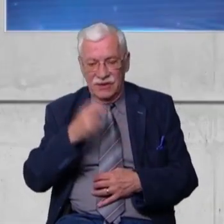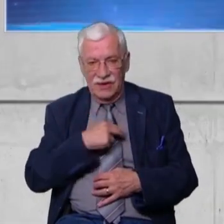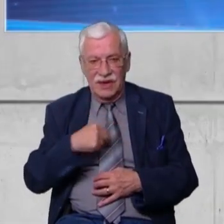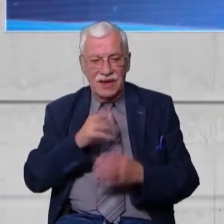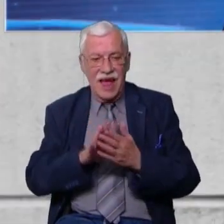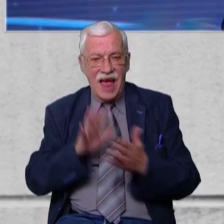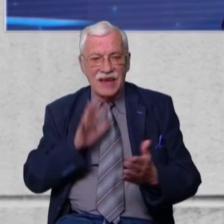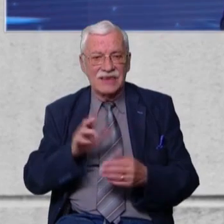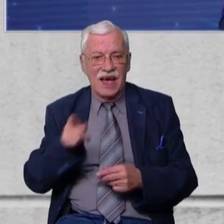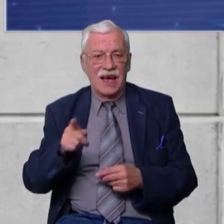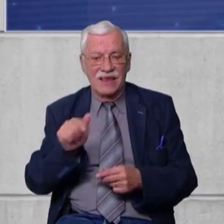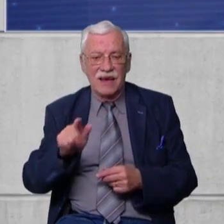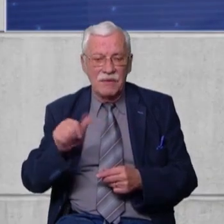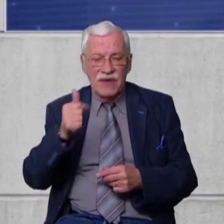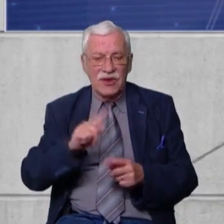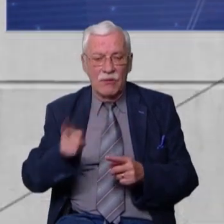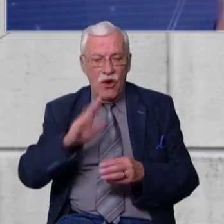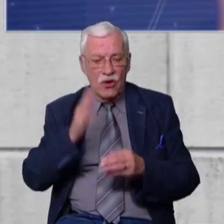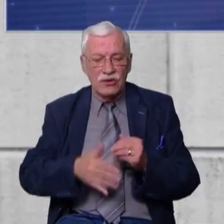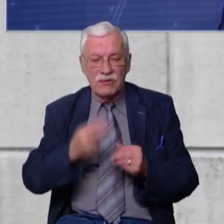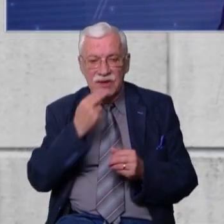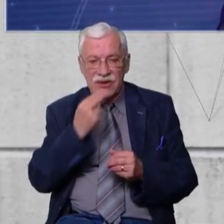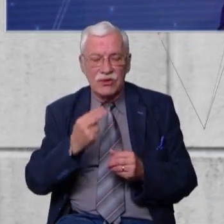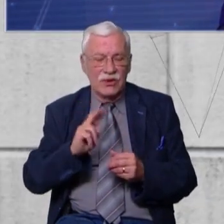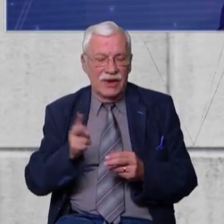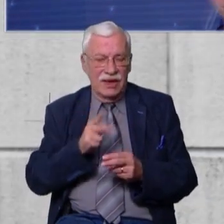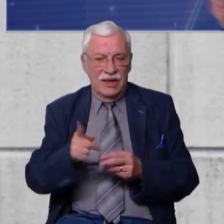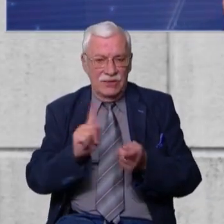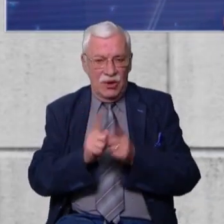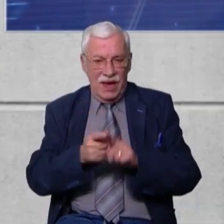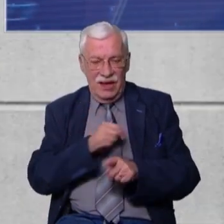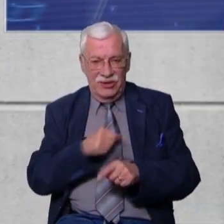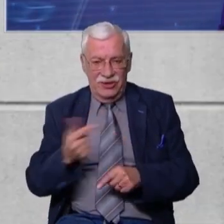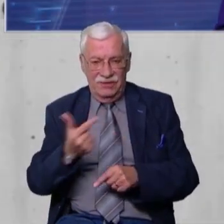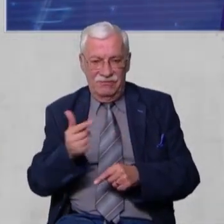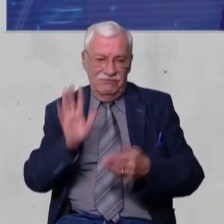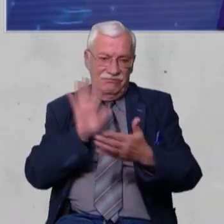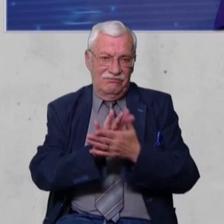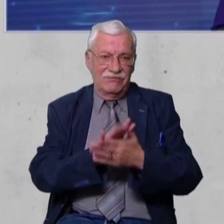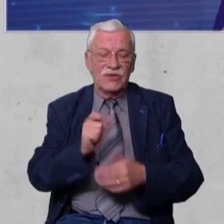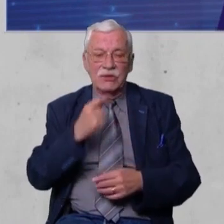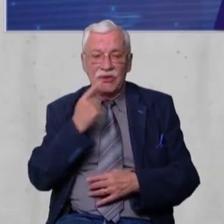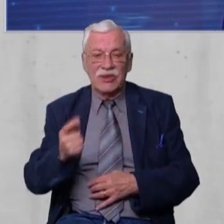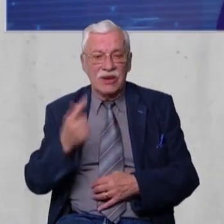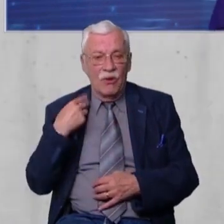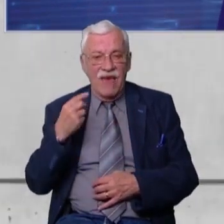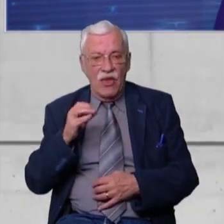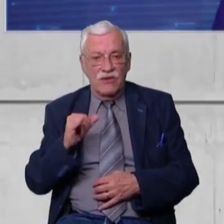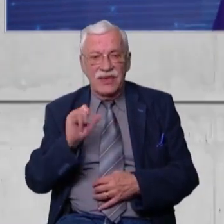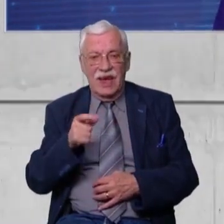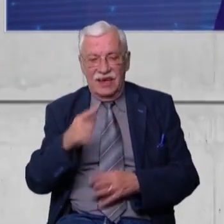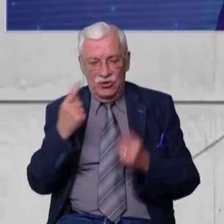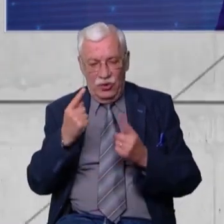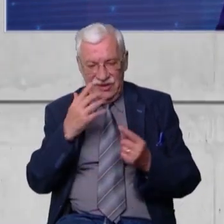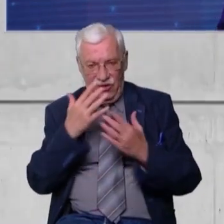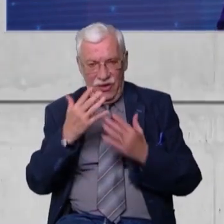reakcja rekordzisty. Taka pierwsza, po końcowym gwizdku, kiedy spotkaliście się, przybiliście piątkę. Co powiedział Robert i jak w ogóle ta sytuacja